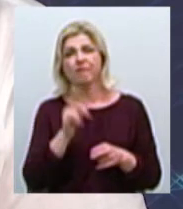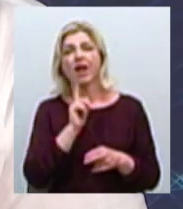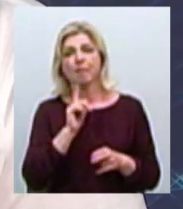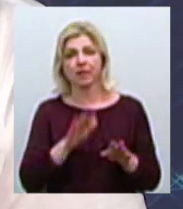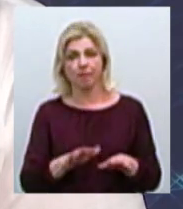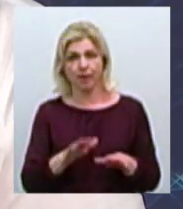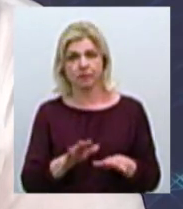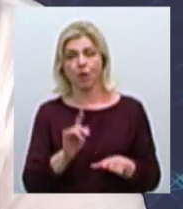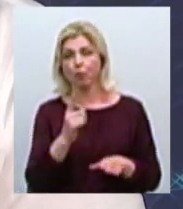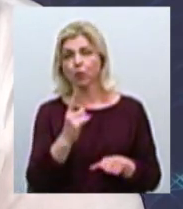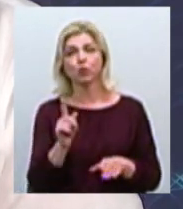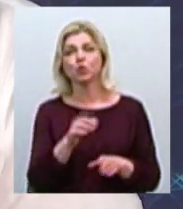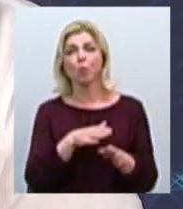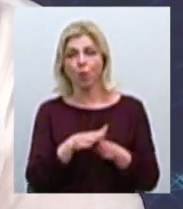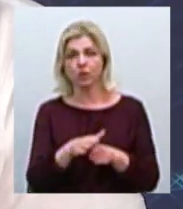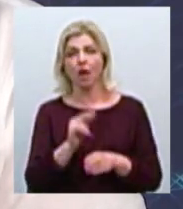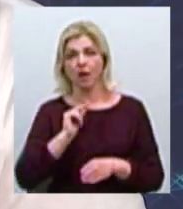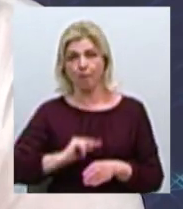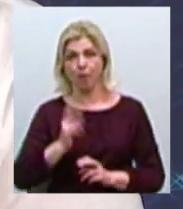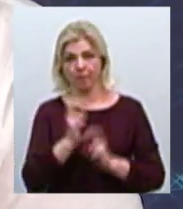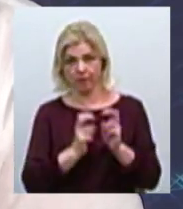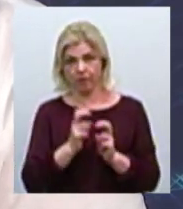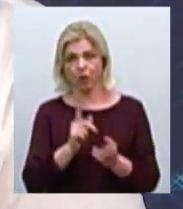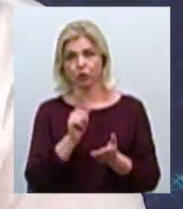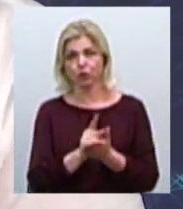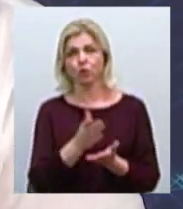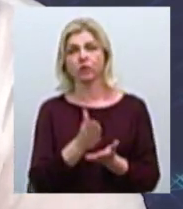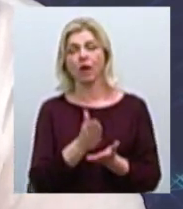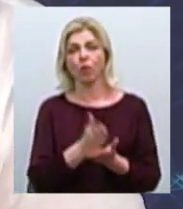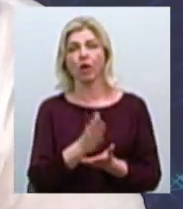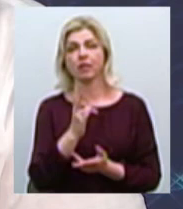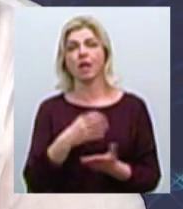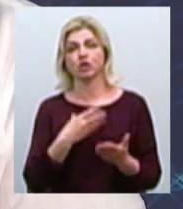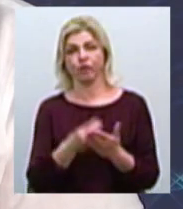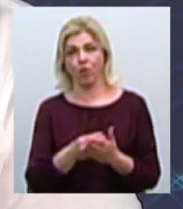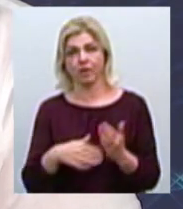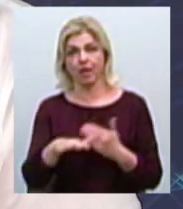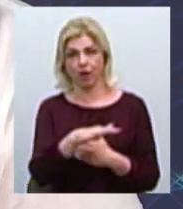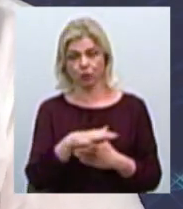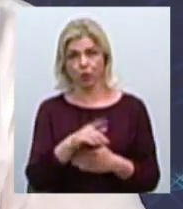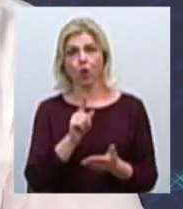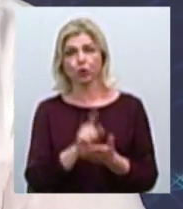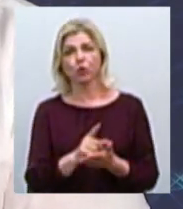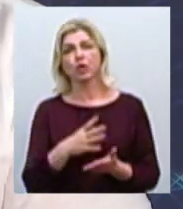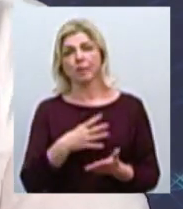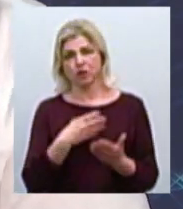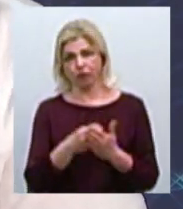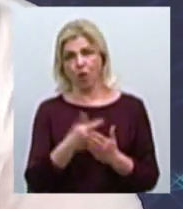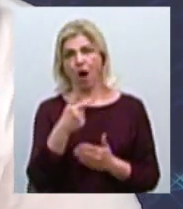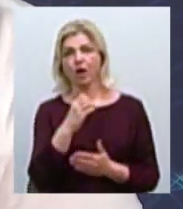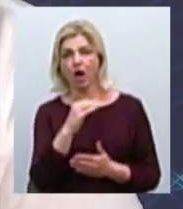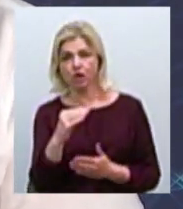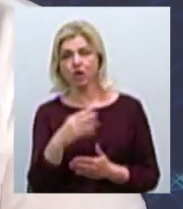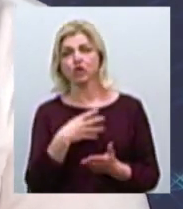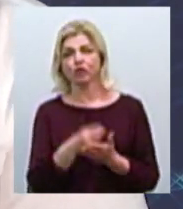для того, чтобы полностью работало предприятие, оно должно находиться, скажем так, на своей территории, должны быть свои какие-то гаражи, своя